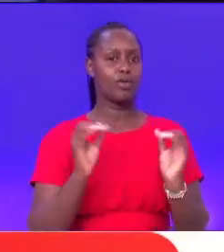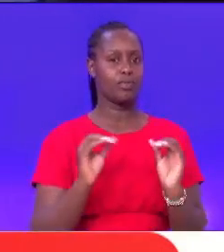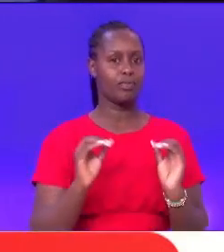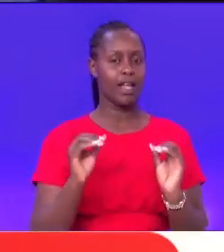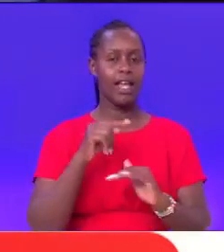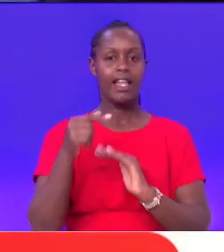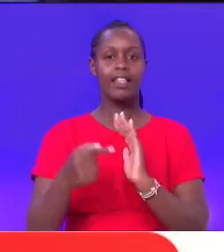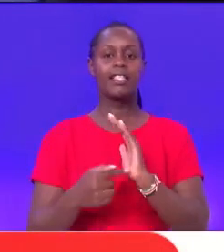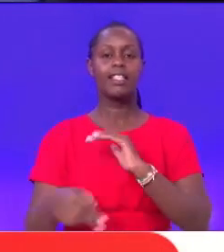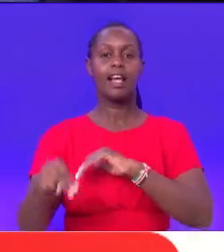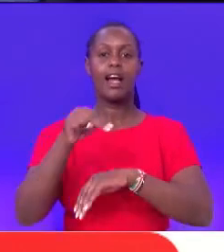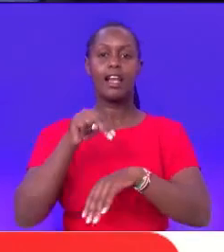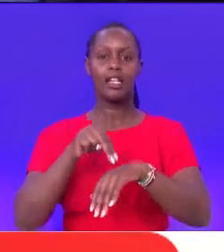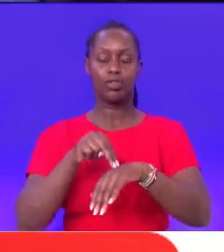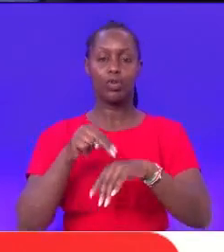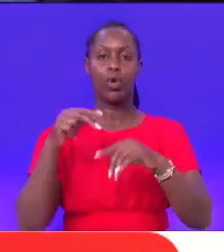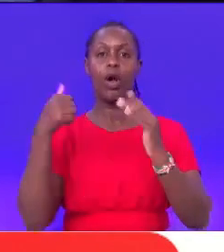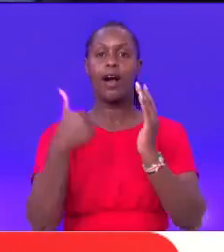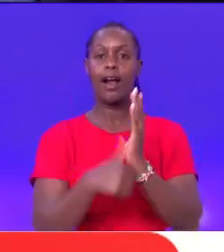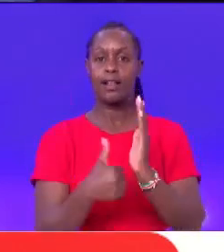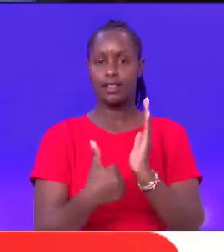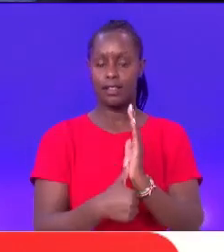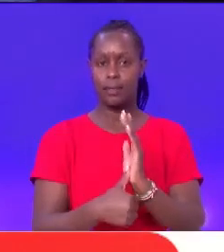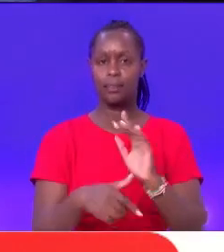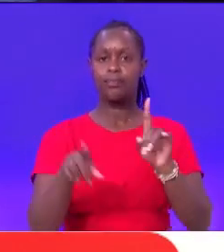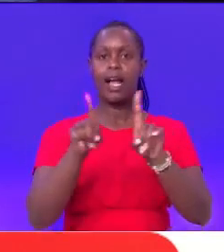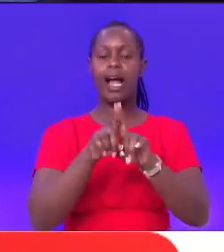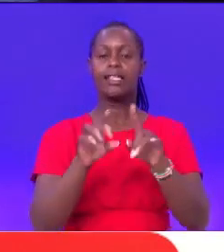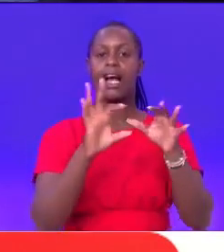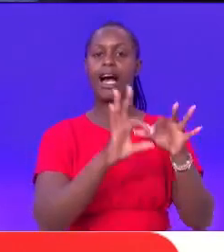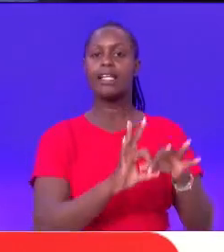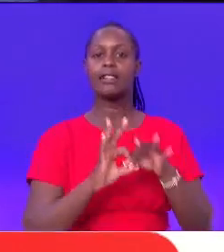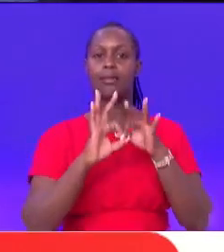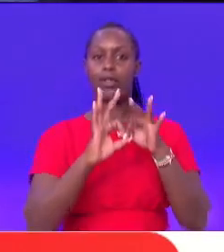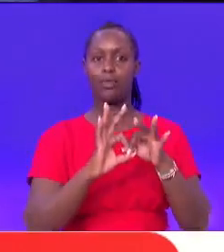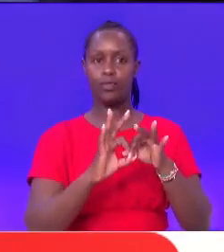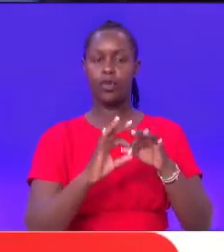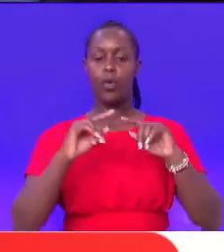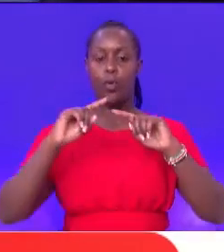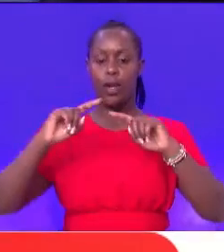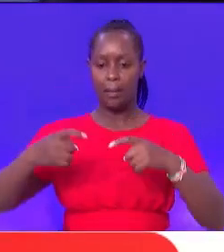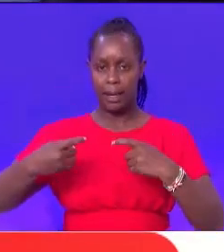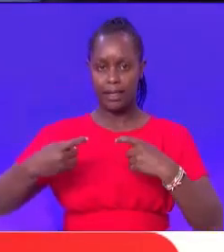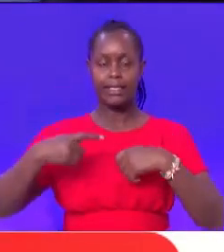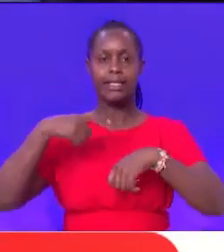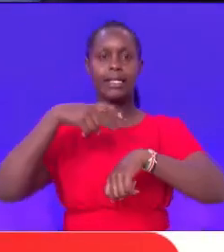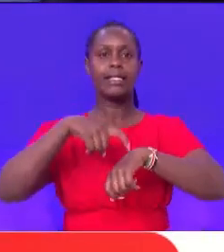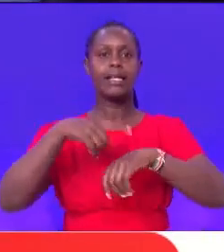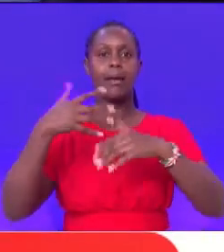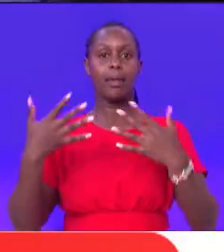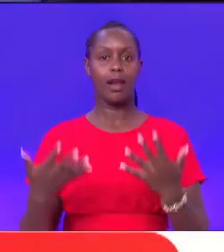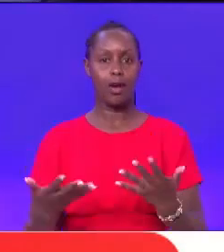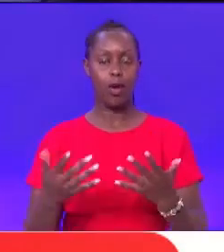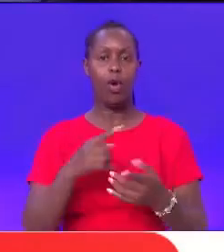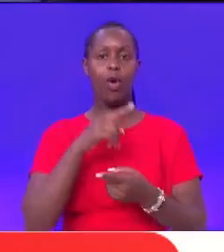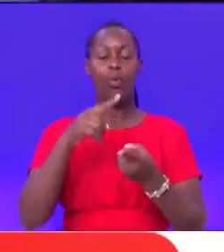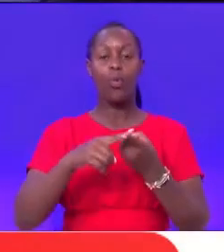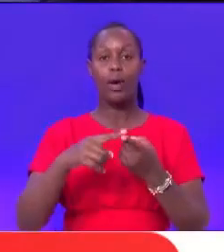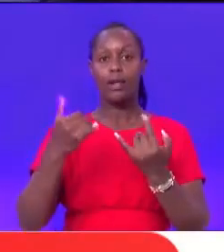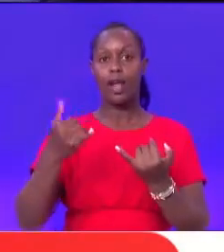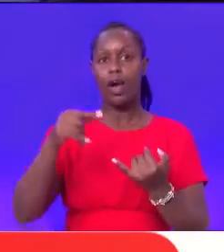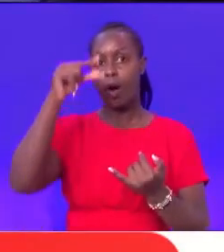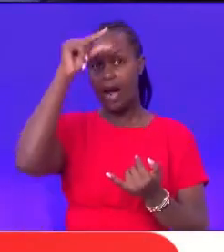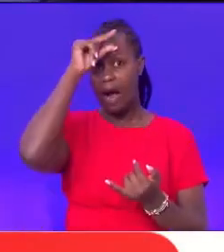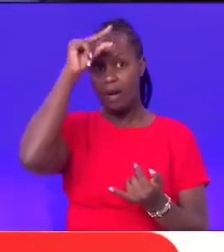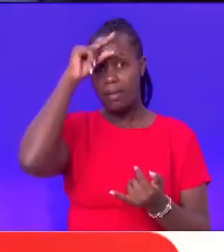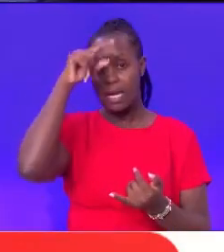crisis. And as Azimio, we are demanding that time has come when Kenya Kwanza should